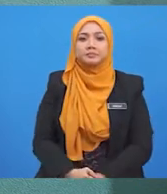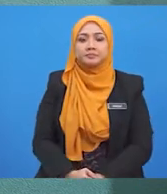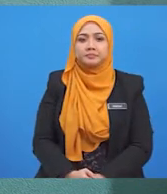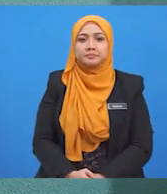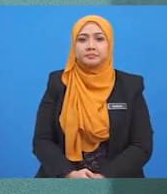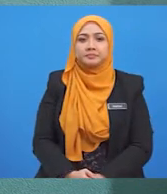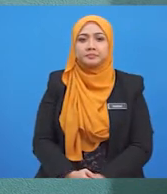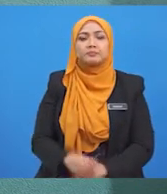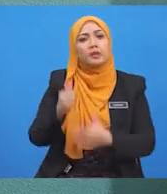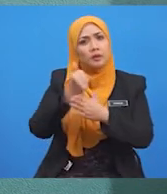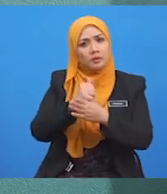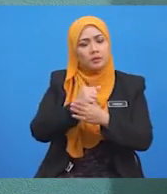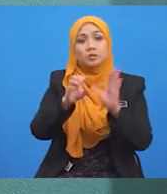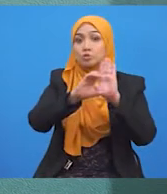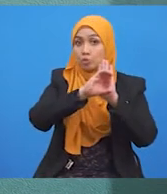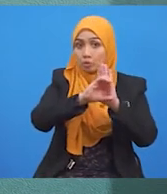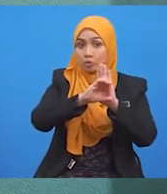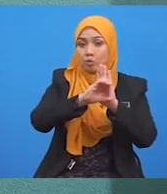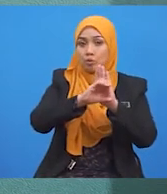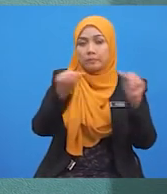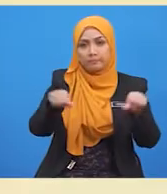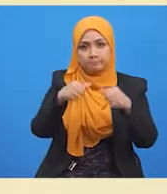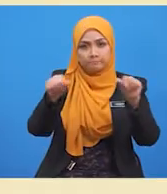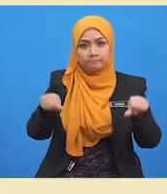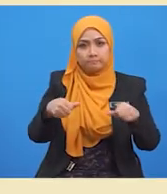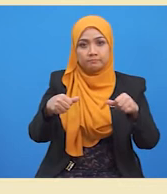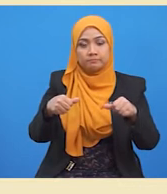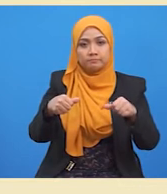konkrit yang tidak disusun rapat